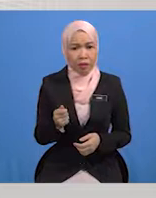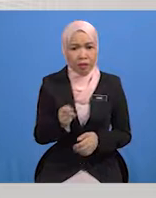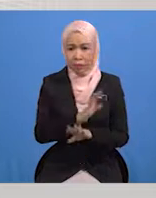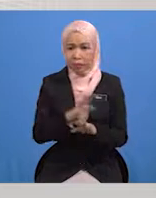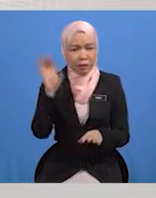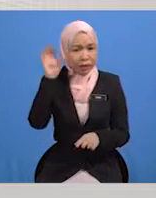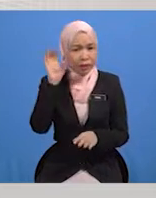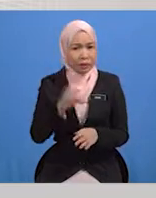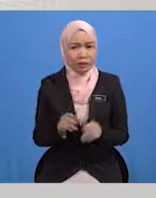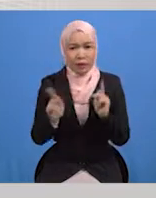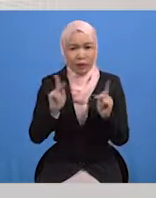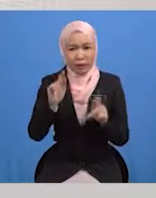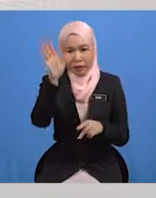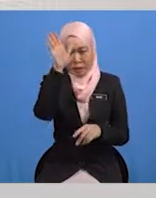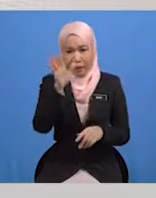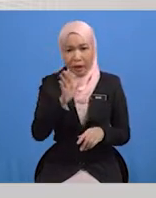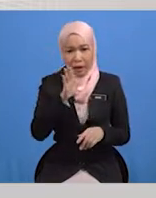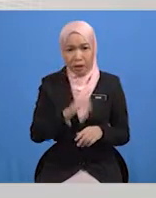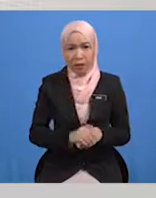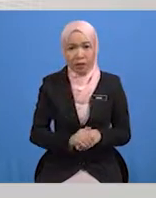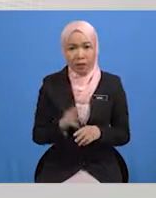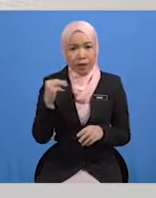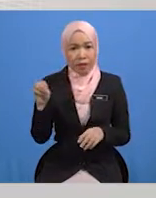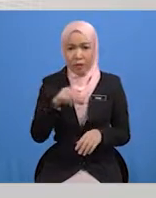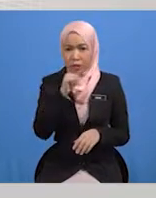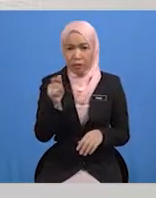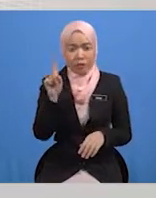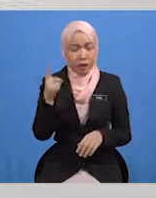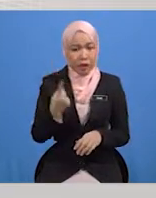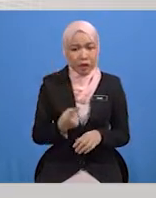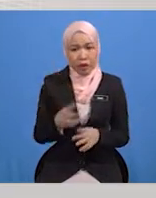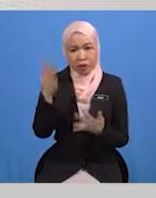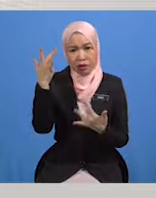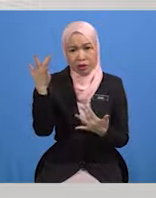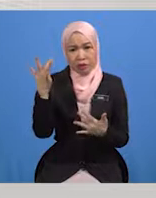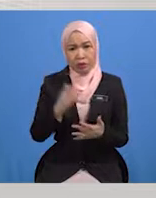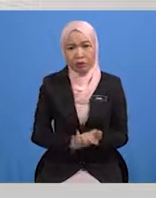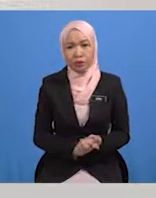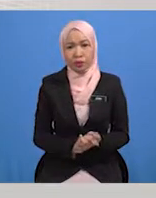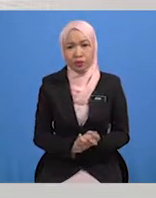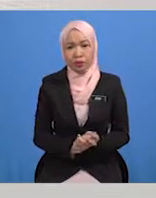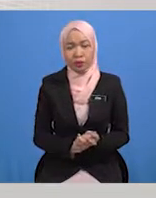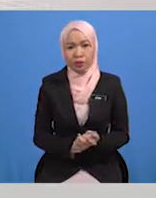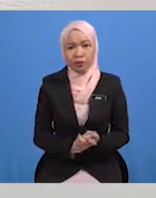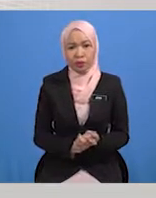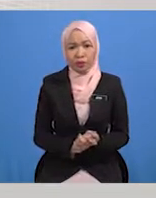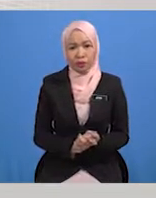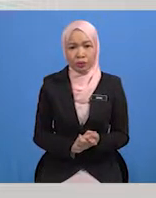mak? Mereka bukan sahaja menunggu lamaran Misa